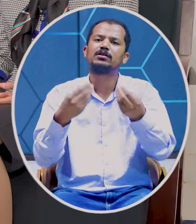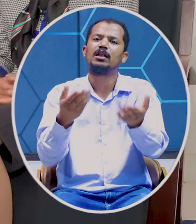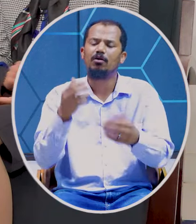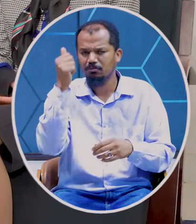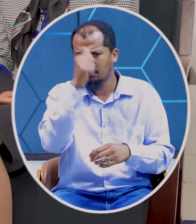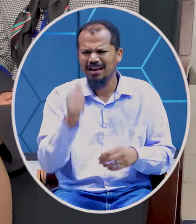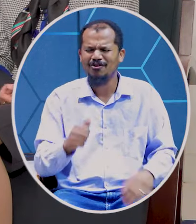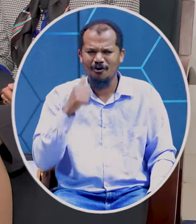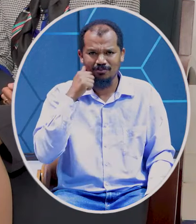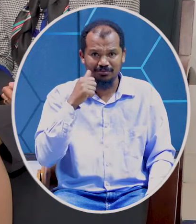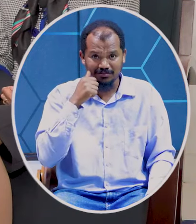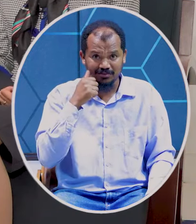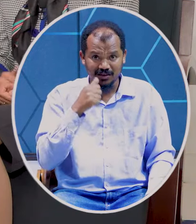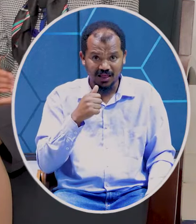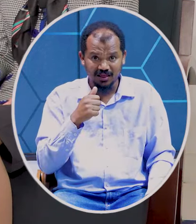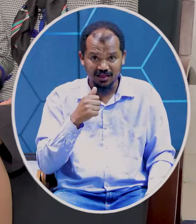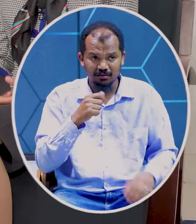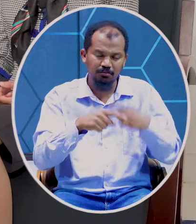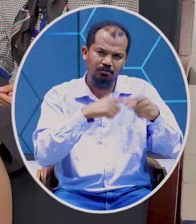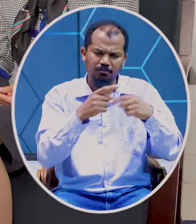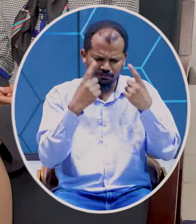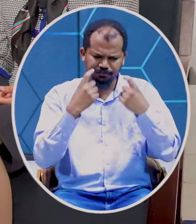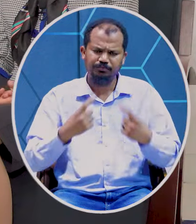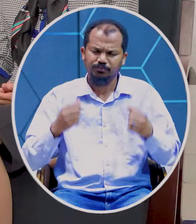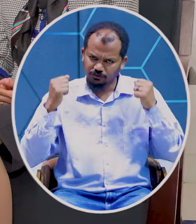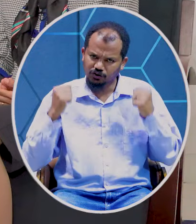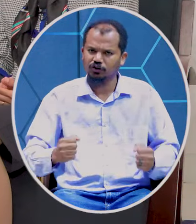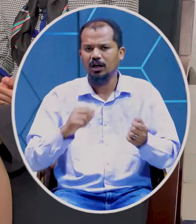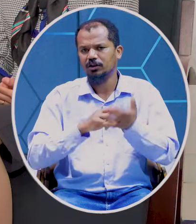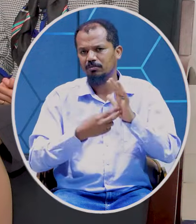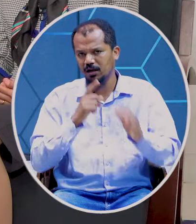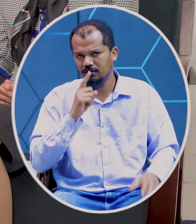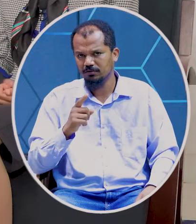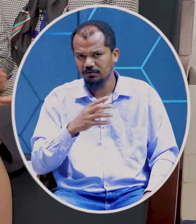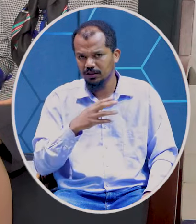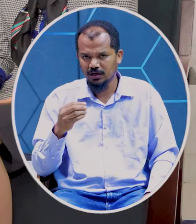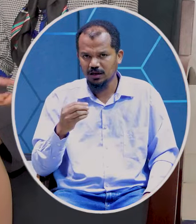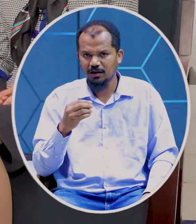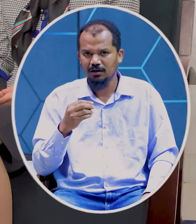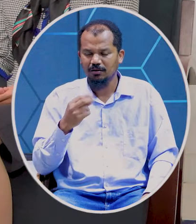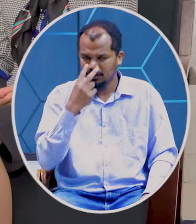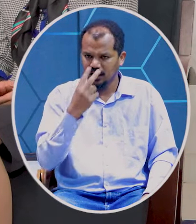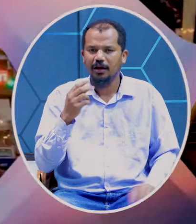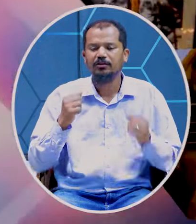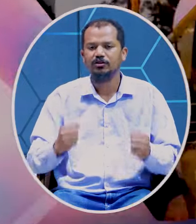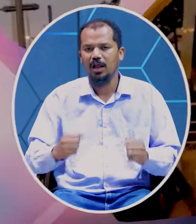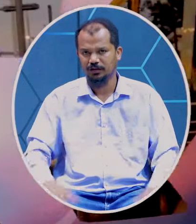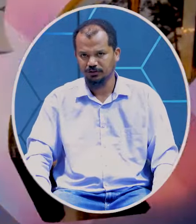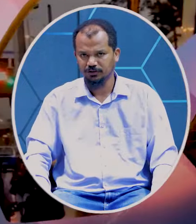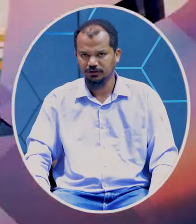እነሱ ናቸው። ግን ማንኛውም ሴት ሄዳ ቼክ መደረግ ትችላለች ማለት ነው እና መታየት